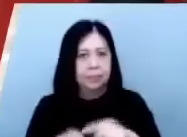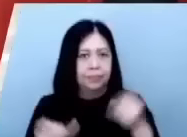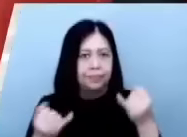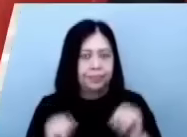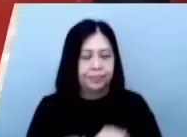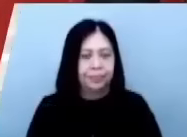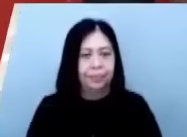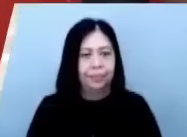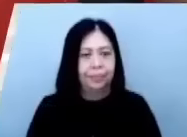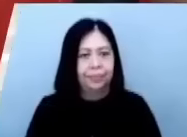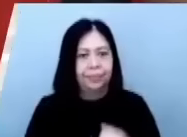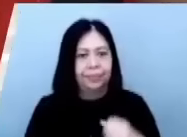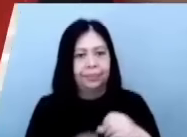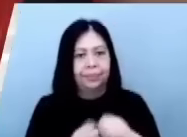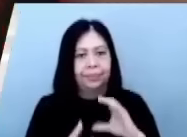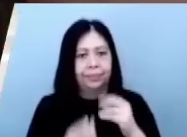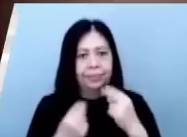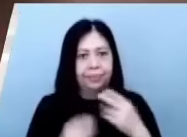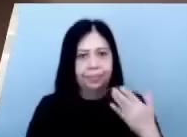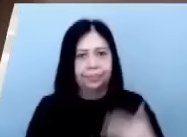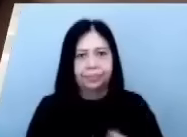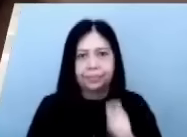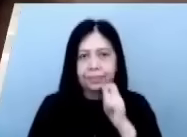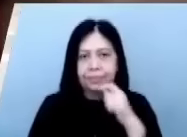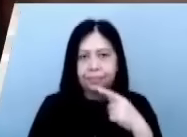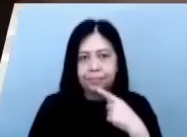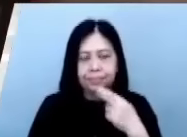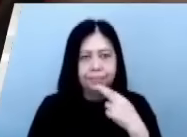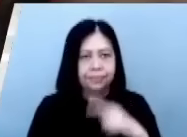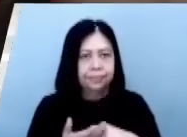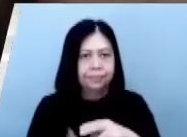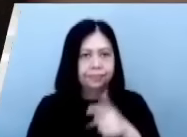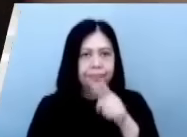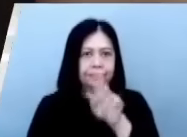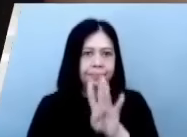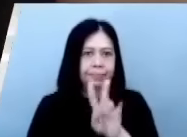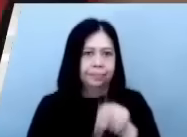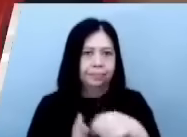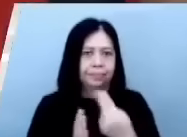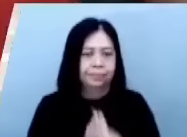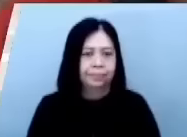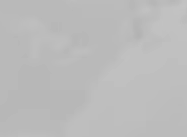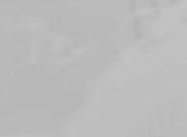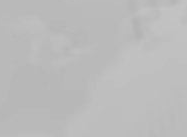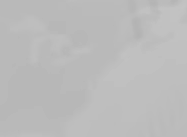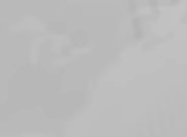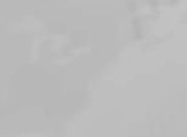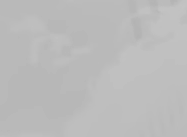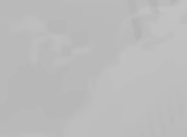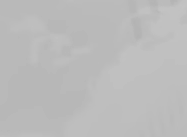Integrated News, Tina Panganiban Perez, nakatutok, 24 oras.